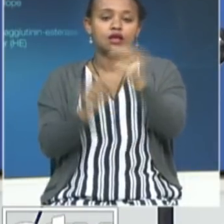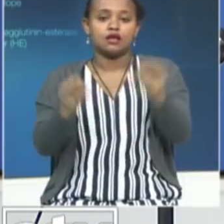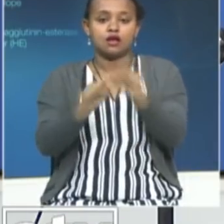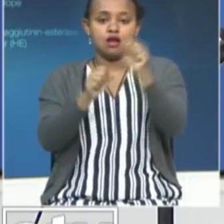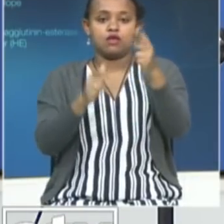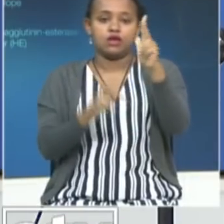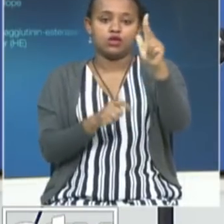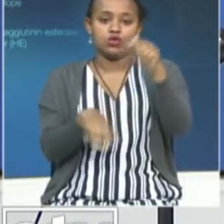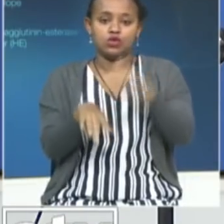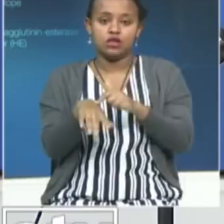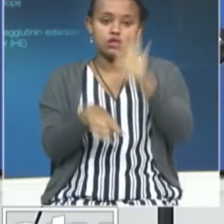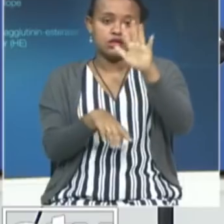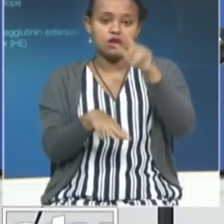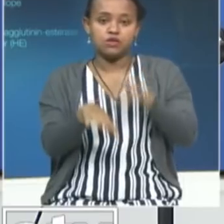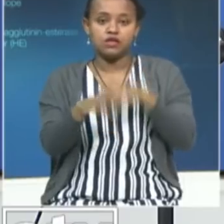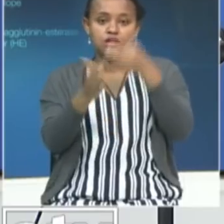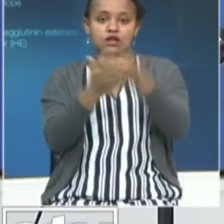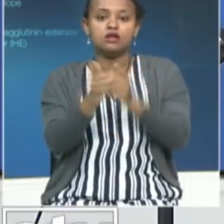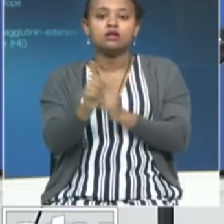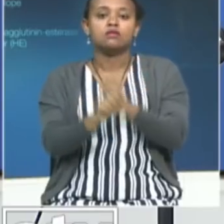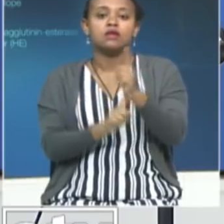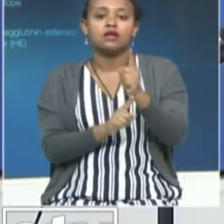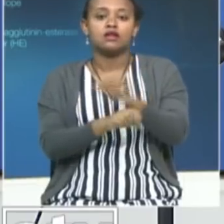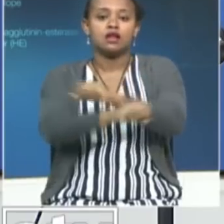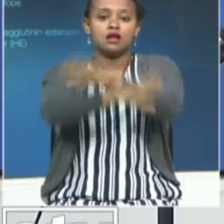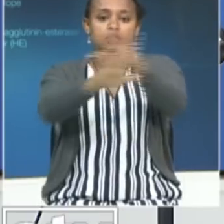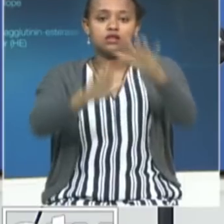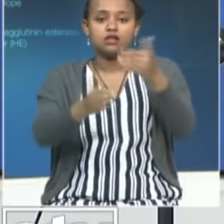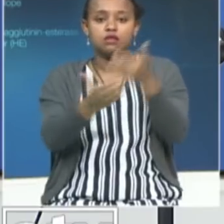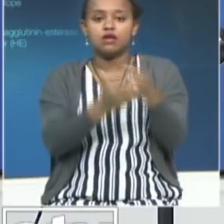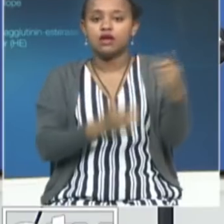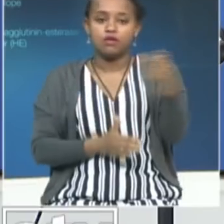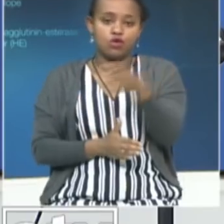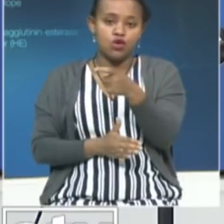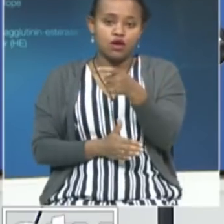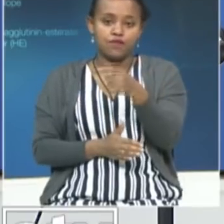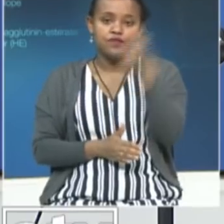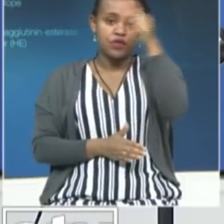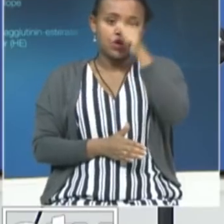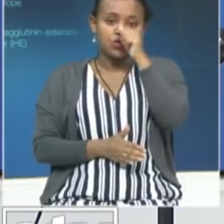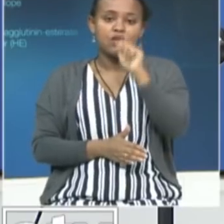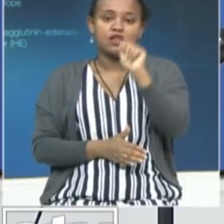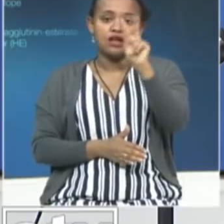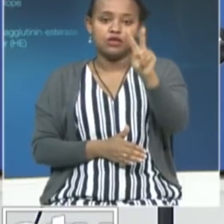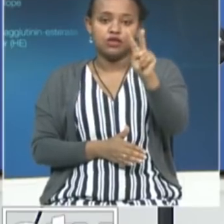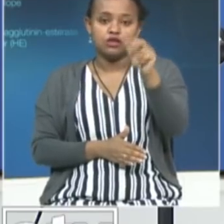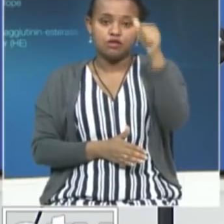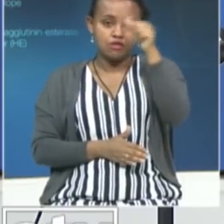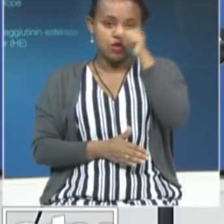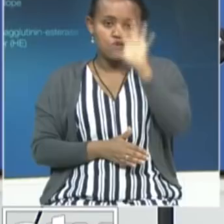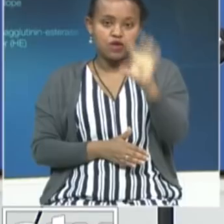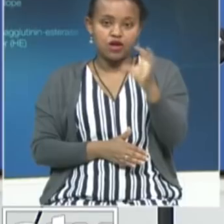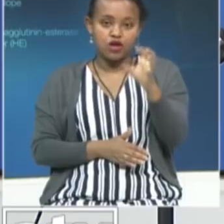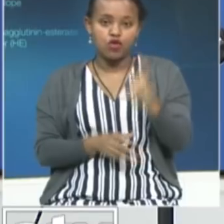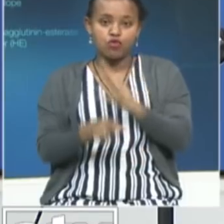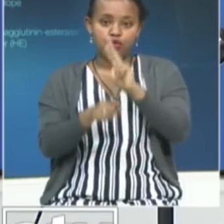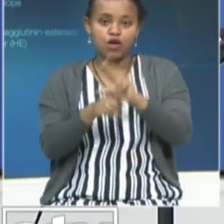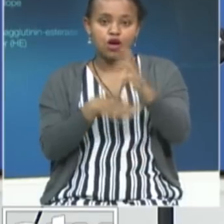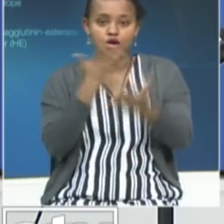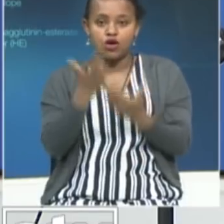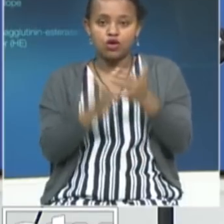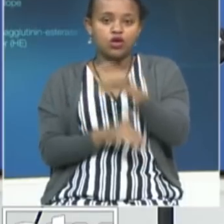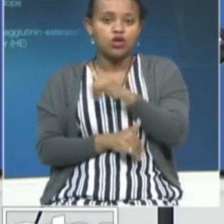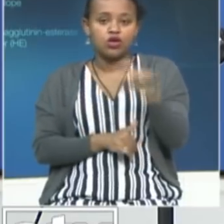ከ3 ሰዓት እስከ 5 ሰዓት ድረስ በቀጥታ ስርጭት የሚቀርብ ይሆናል። በኢትዮጵያ ቴሌቪዥን፣ በኢትዮጵያ ሬዲዮ ብሔራዊ አገልግሎት